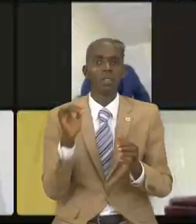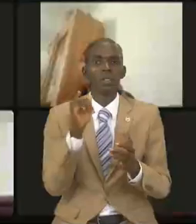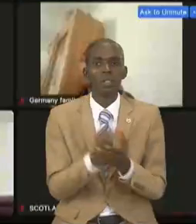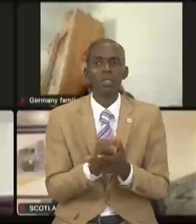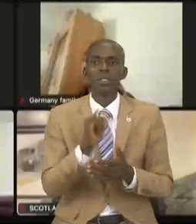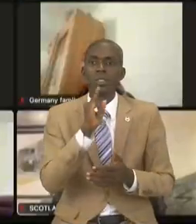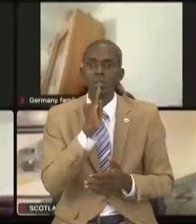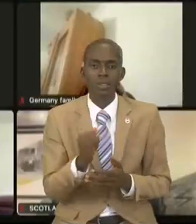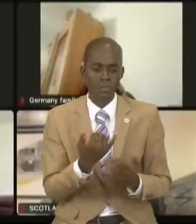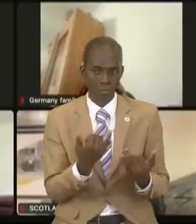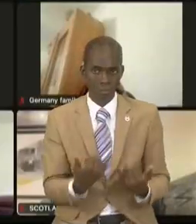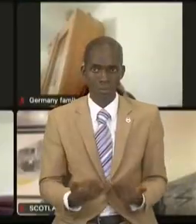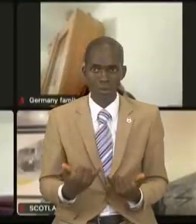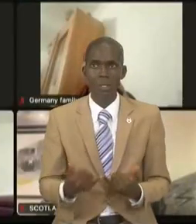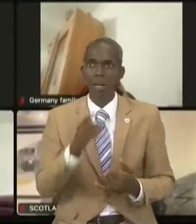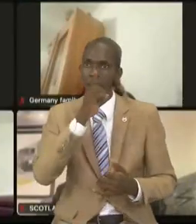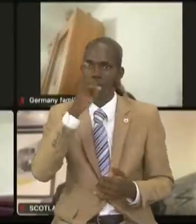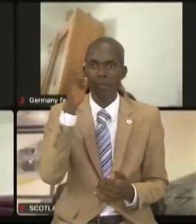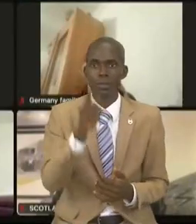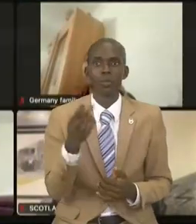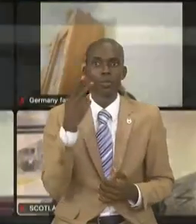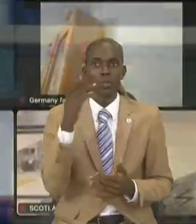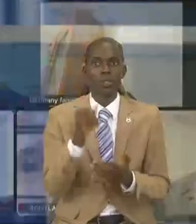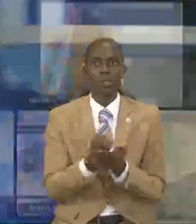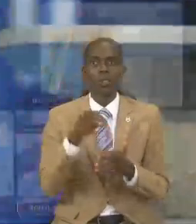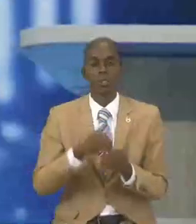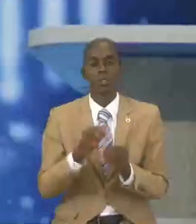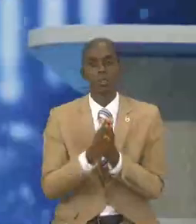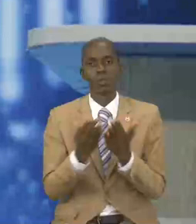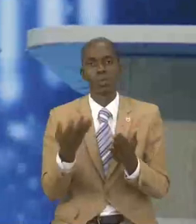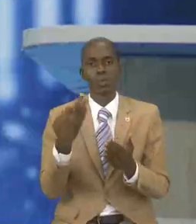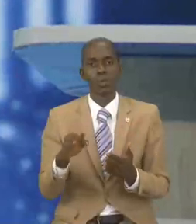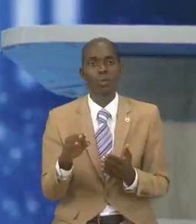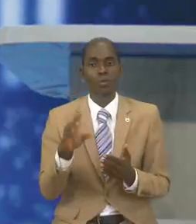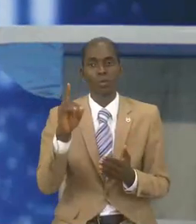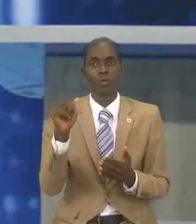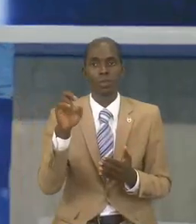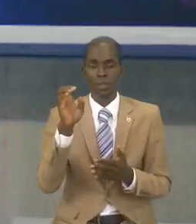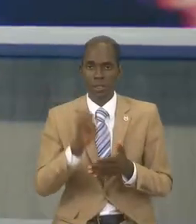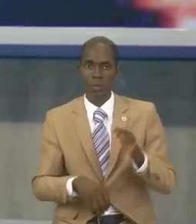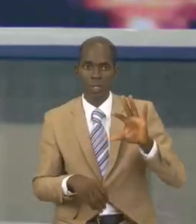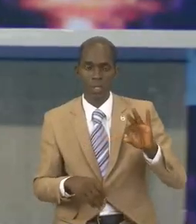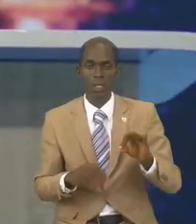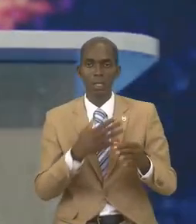qui est déjà garantie. Dans le chapitre 9, chapitre 10,